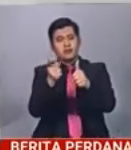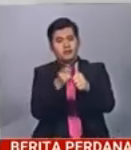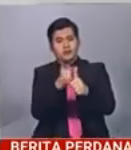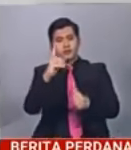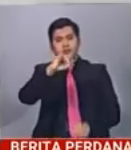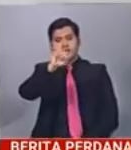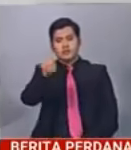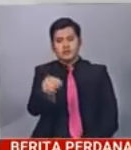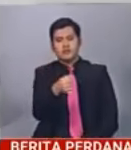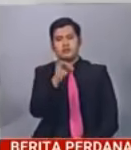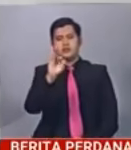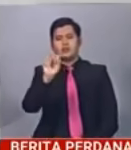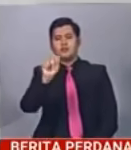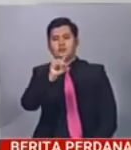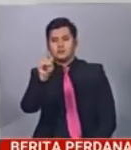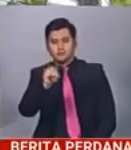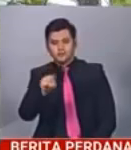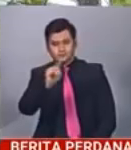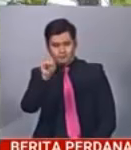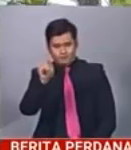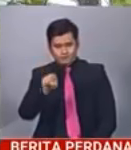Faz.